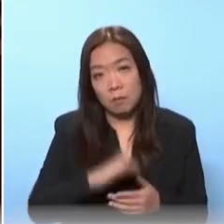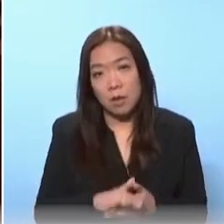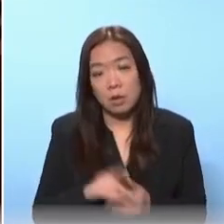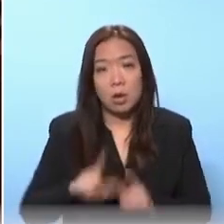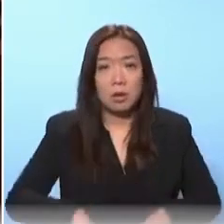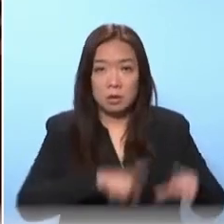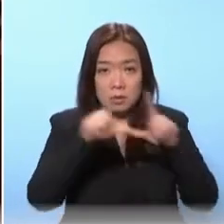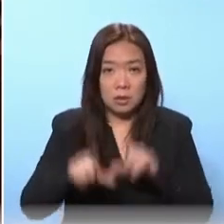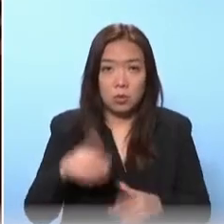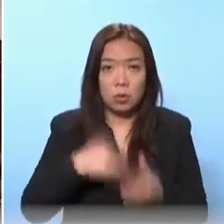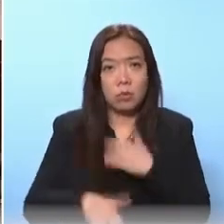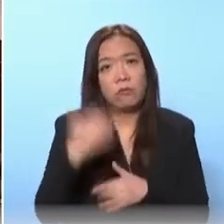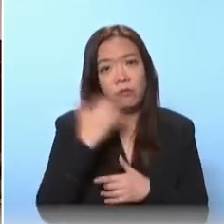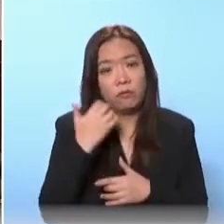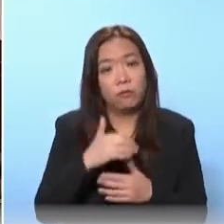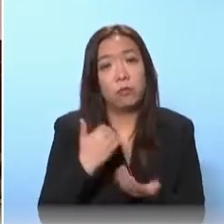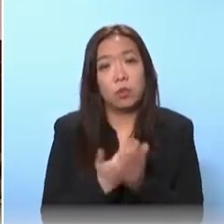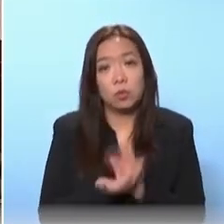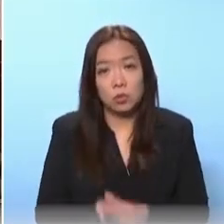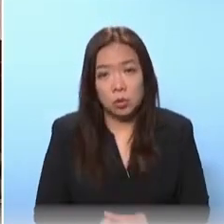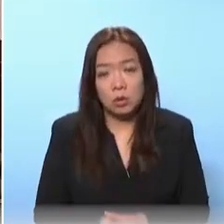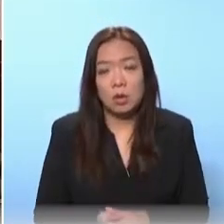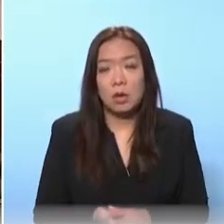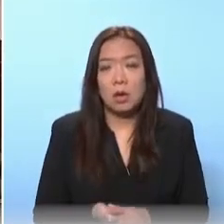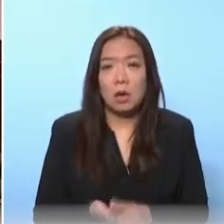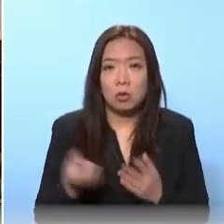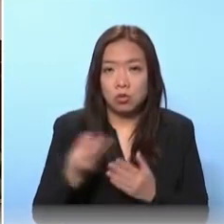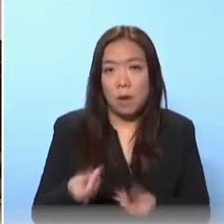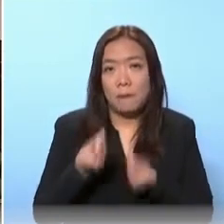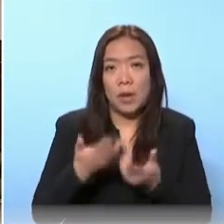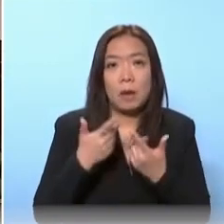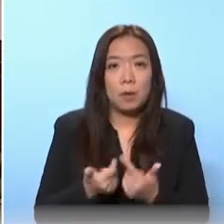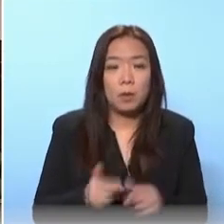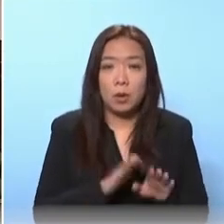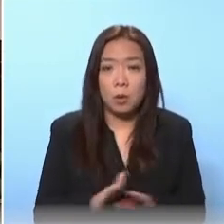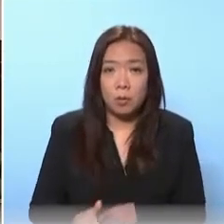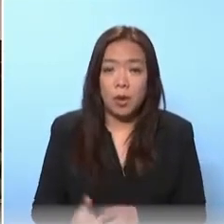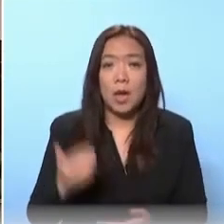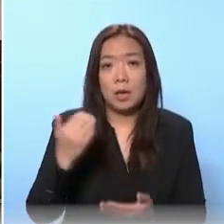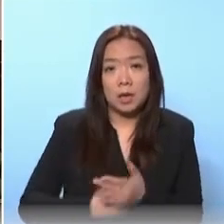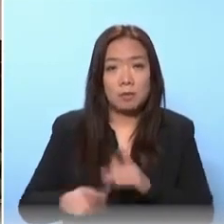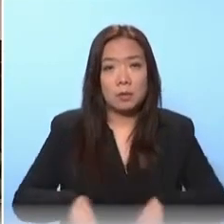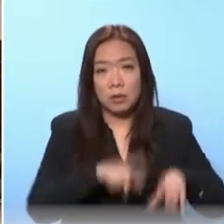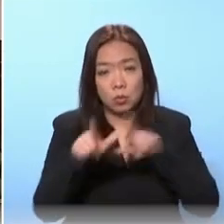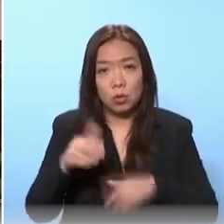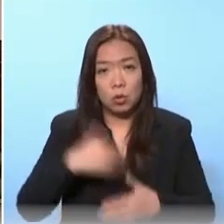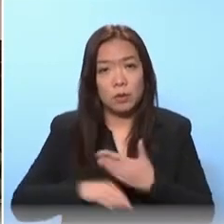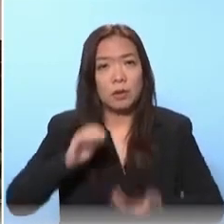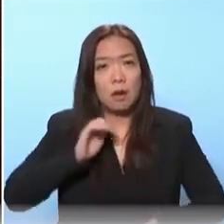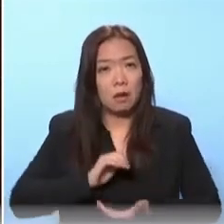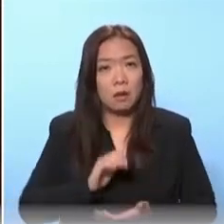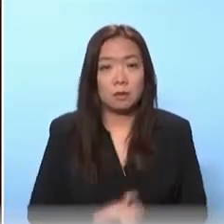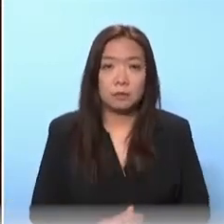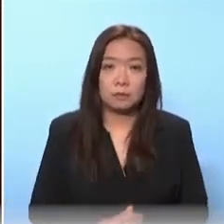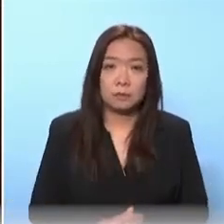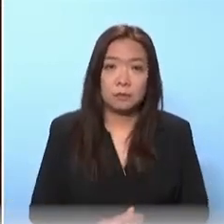生活的辛酸，從而提供到相應的措施，舒緩到他們生活上的壓力。而一